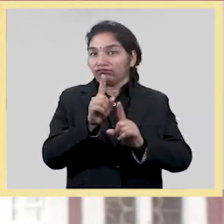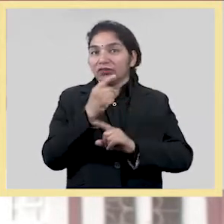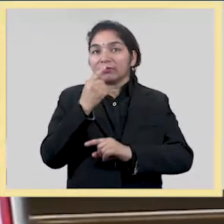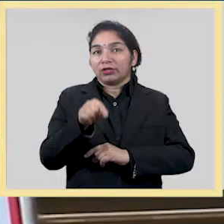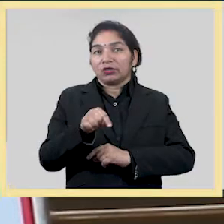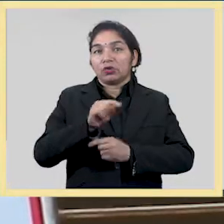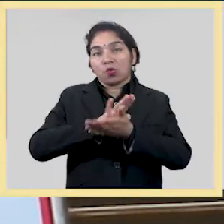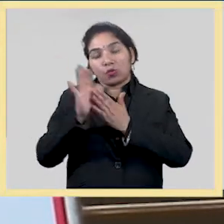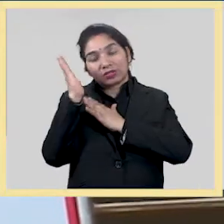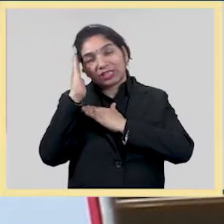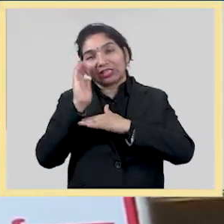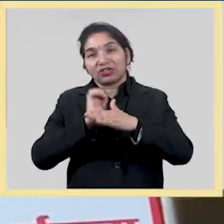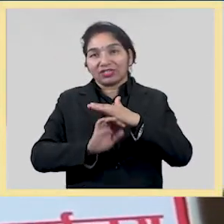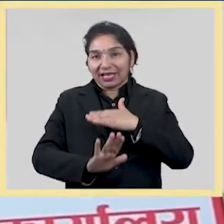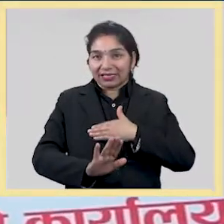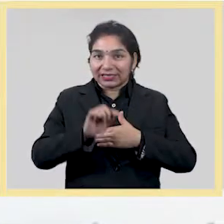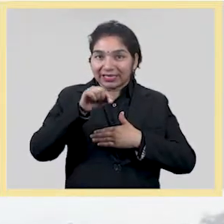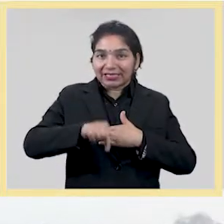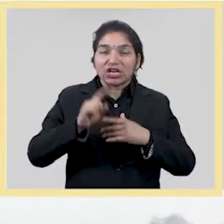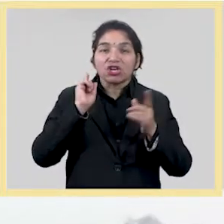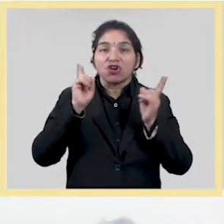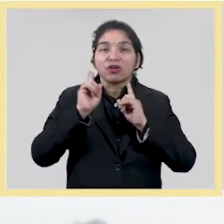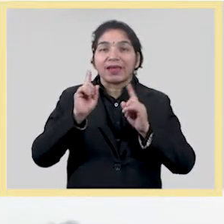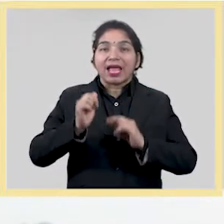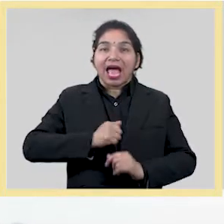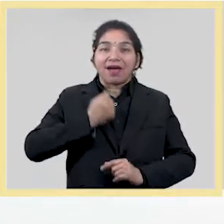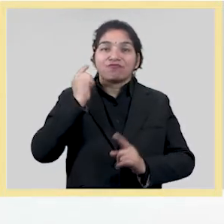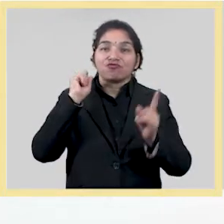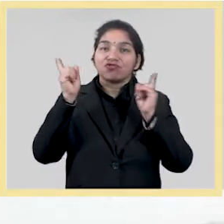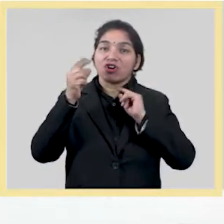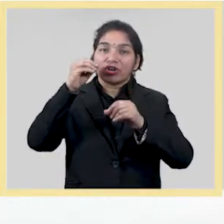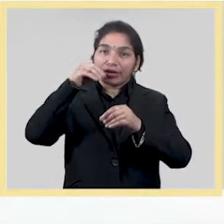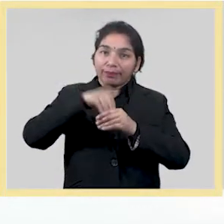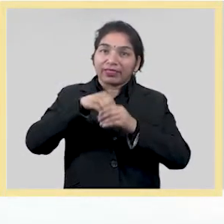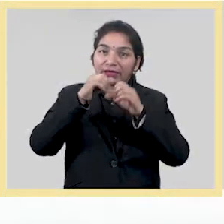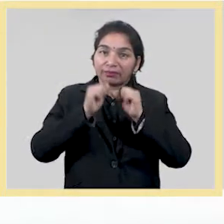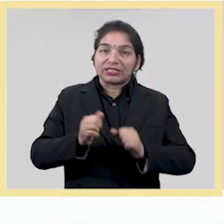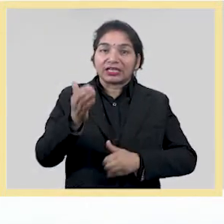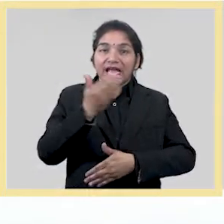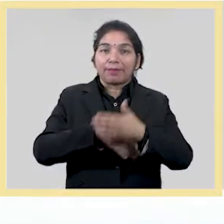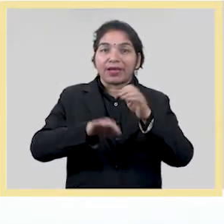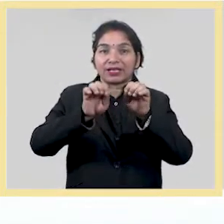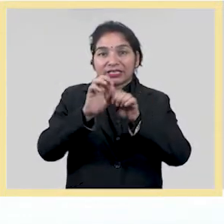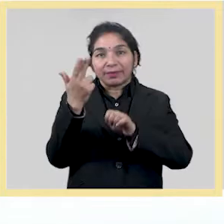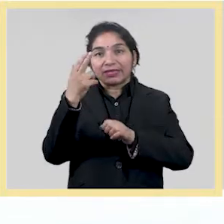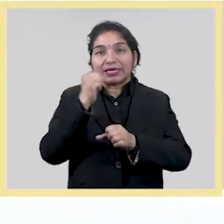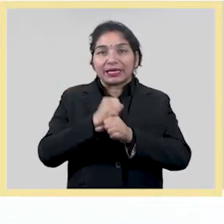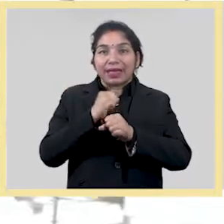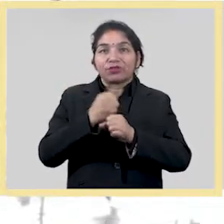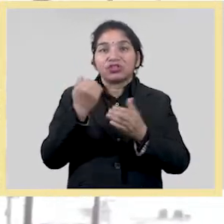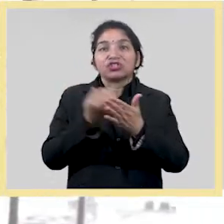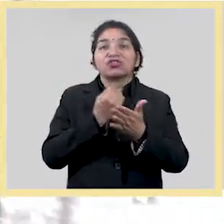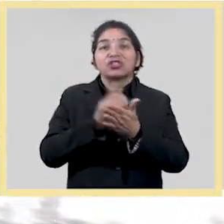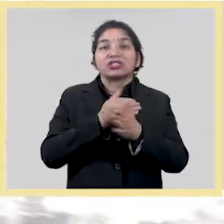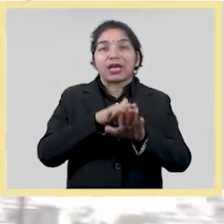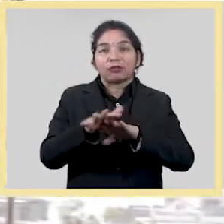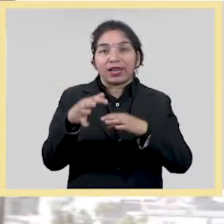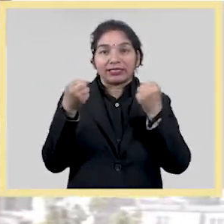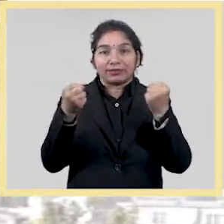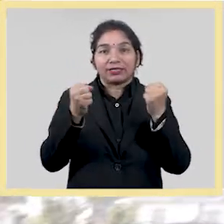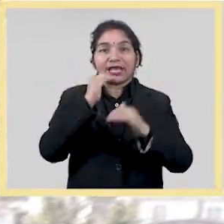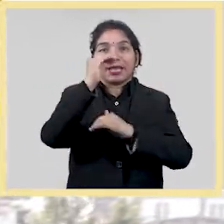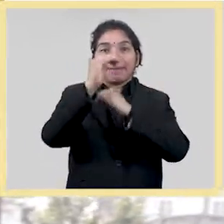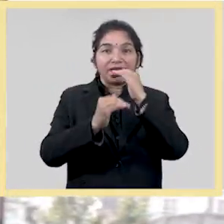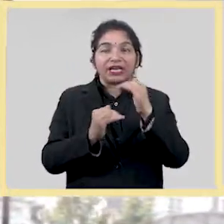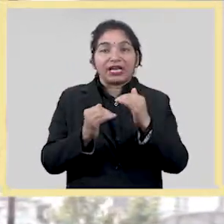गरिरहेको छौँ। गोकर्णेश्वर नगरपालिकाले आफ्नो नगरभित्र रहेका अपाङ्गता सम्बन्धी काम गर्ने सङ्घ संस्थाहरूका लागि क्षमता विकास